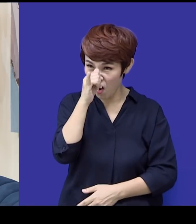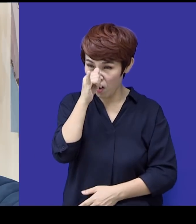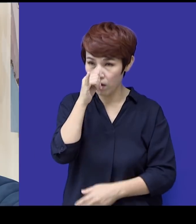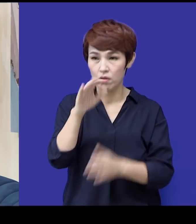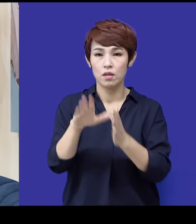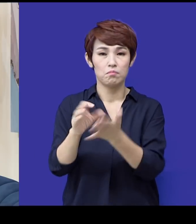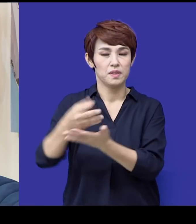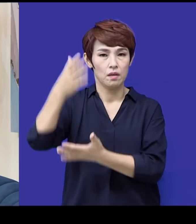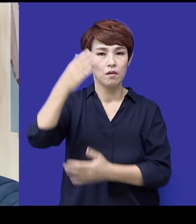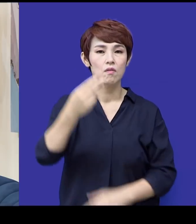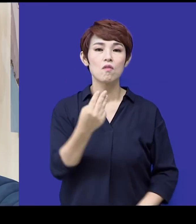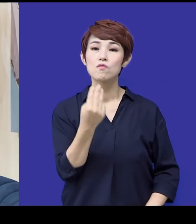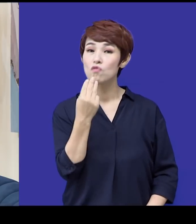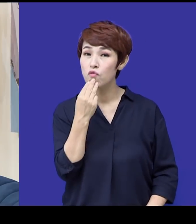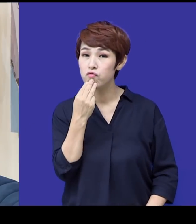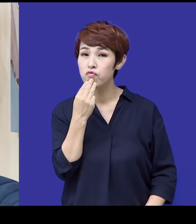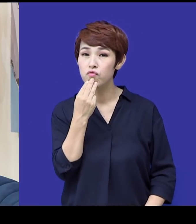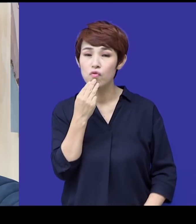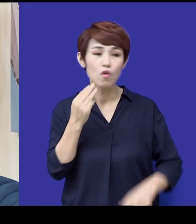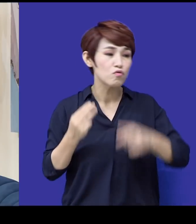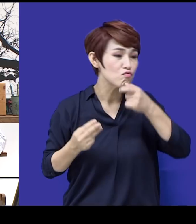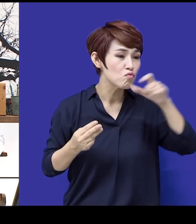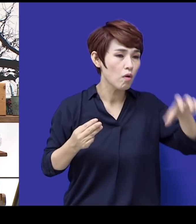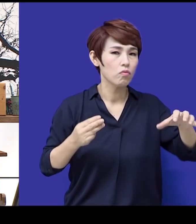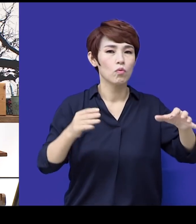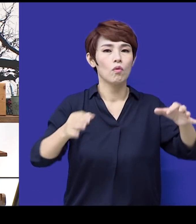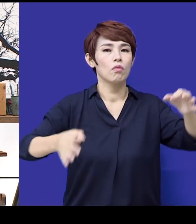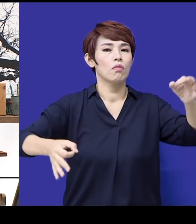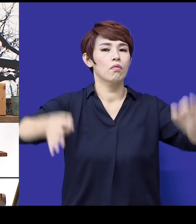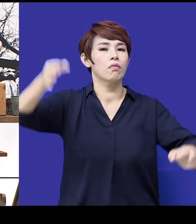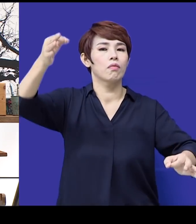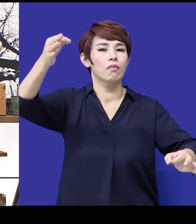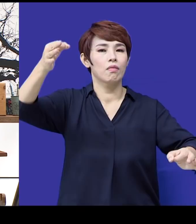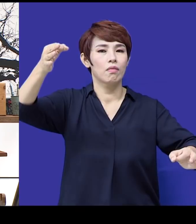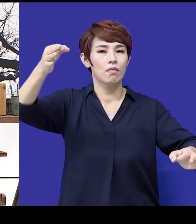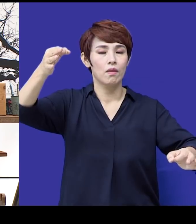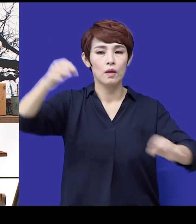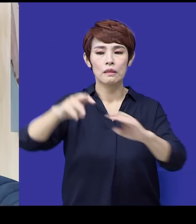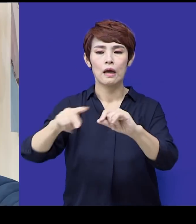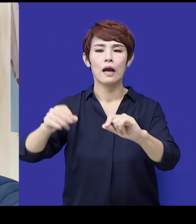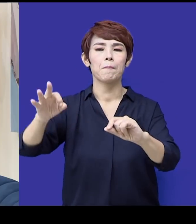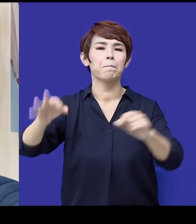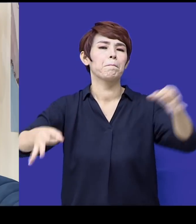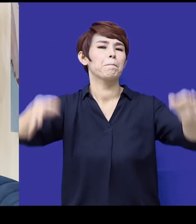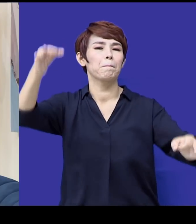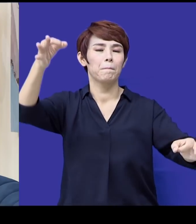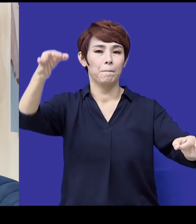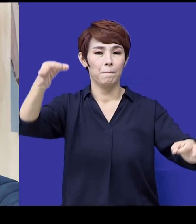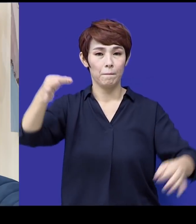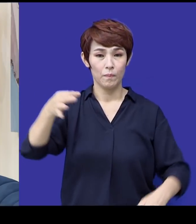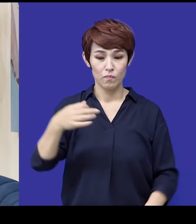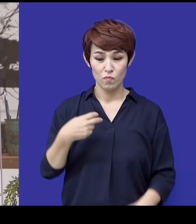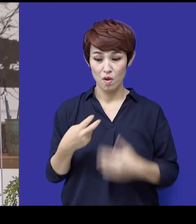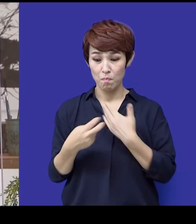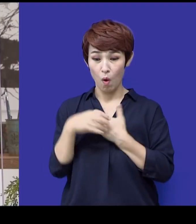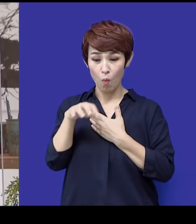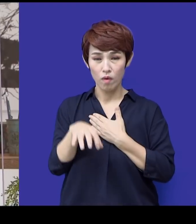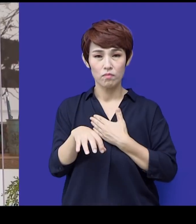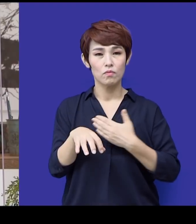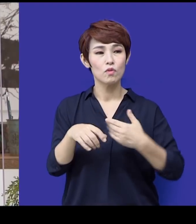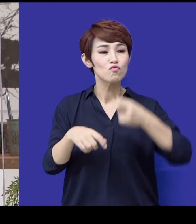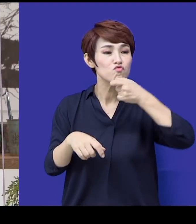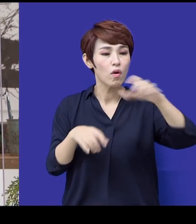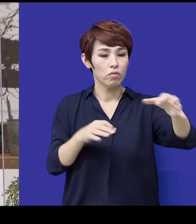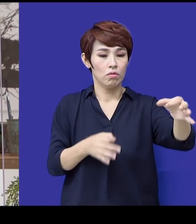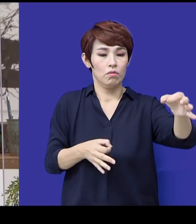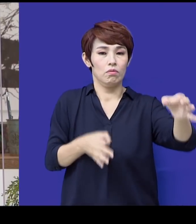서울에서 받는 거하고 수원에서 받는 거는 차이가 나고 차이가 있죠. 임대료 차이가 있으니까. 우리 병원에서 받는 거하고 수원하고도 또 차이가 나요. 그렇죠,